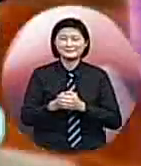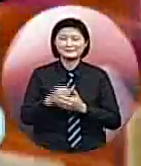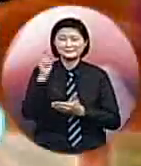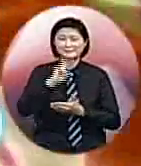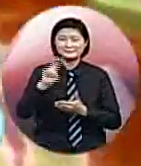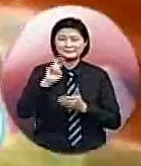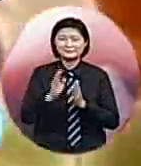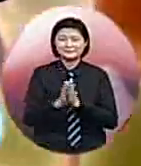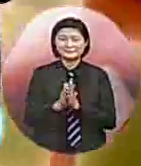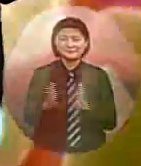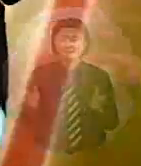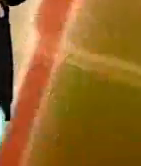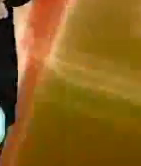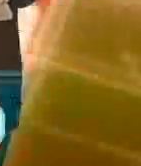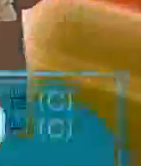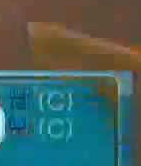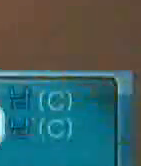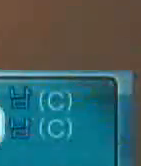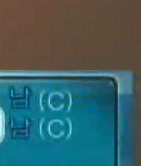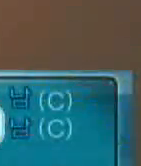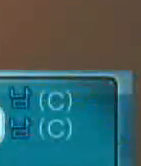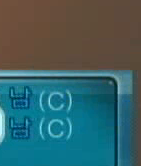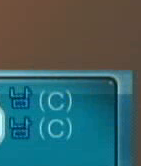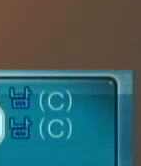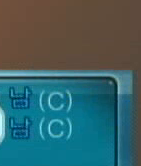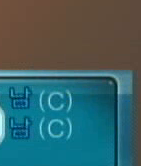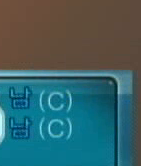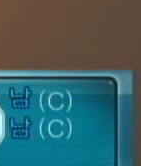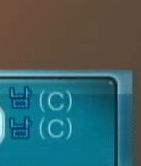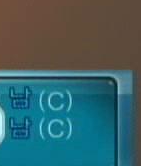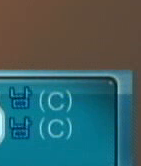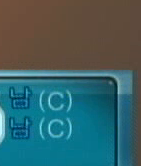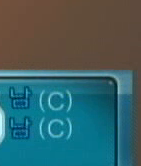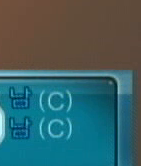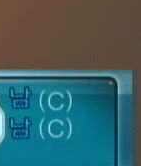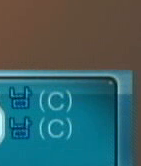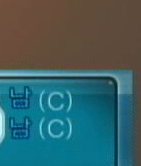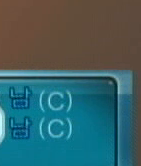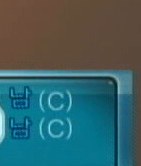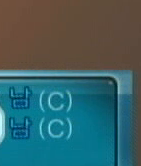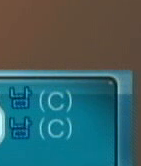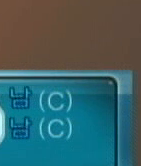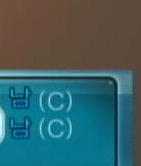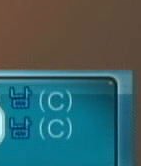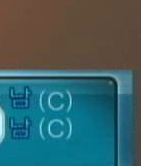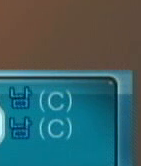음악 갑시다.